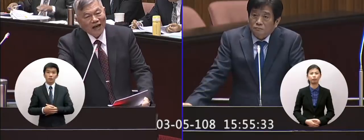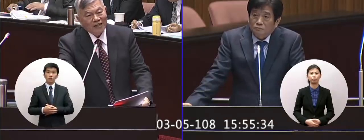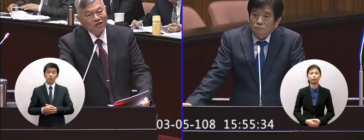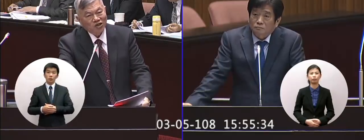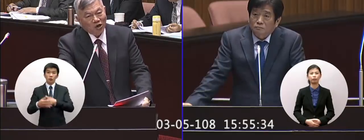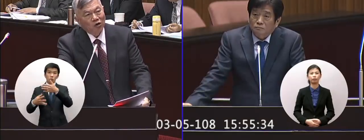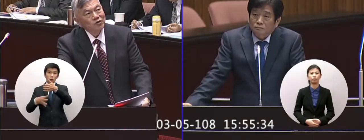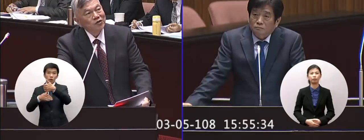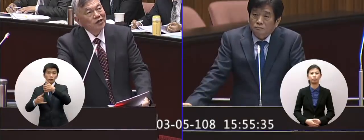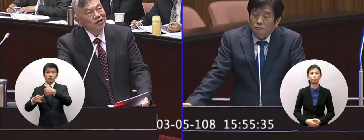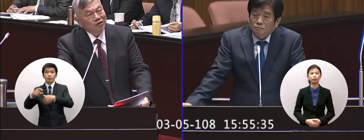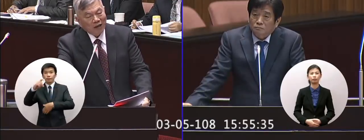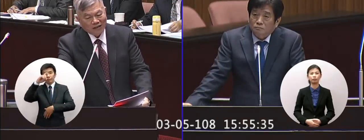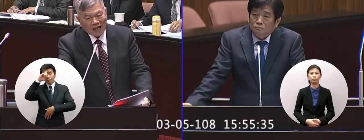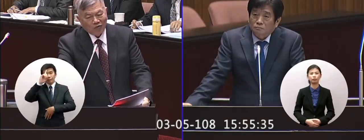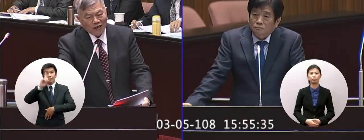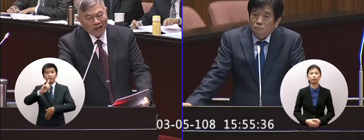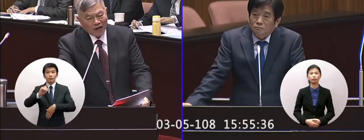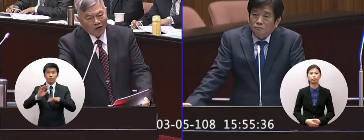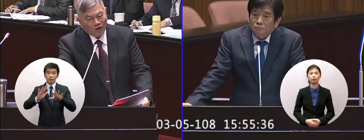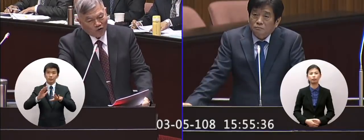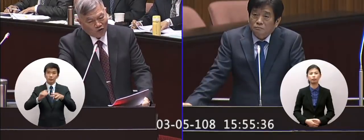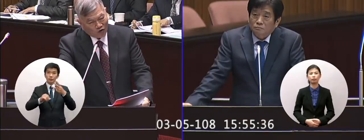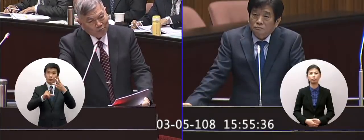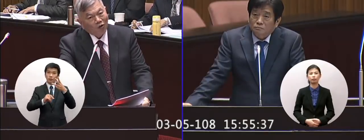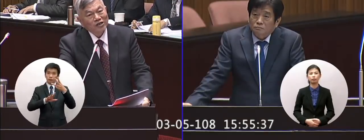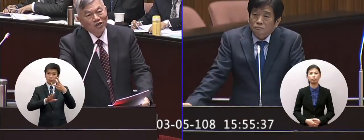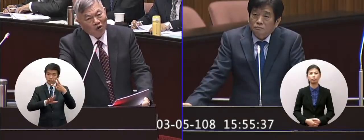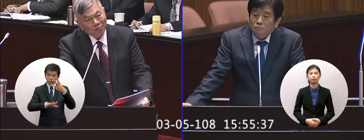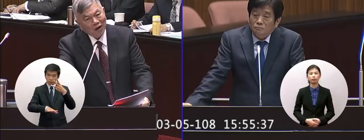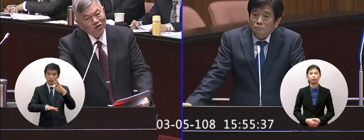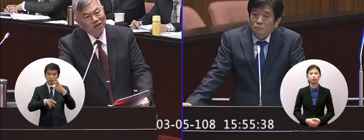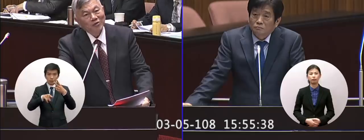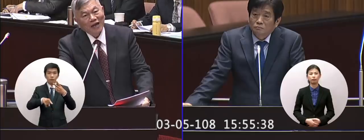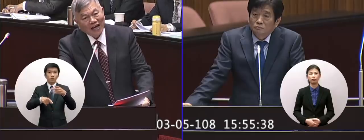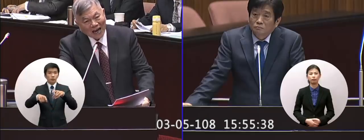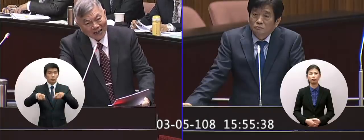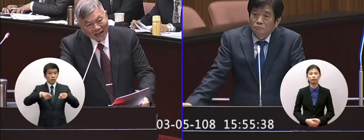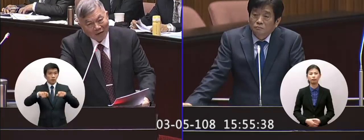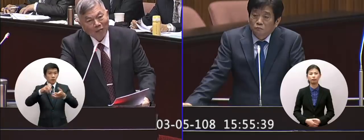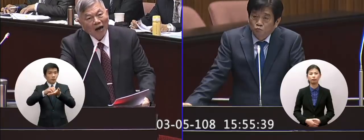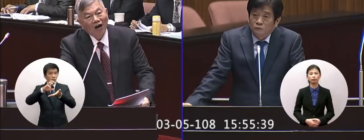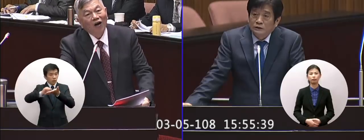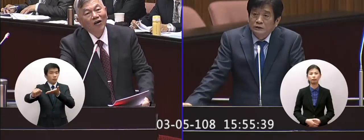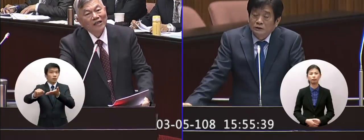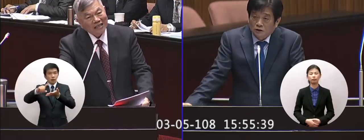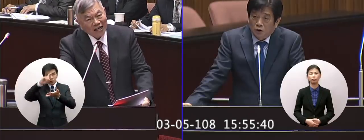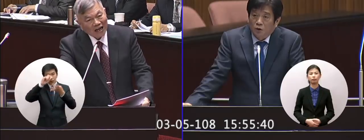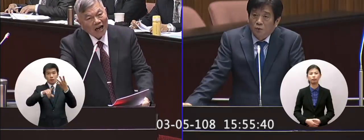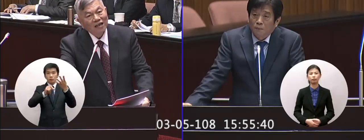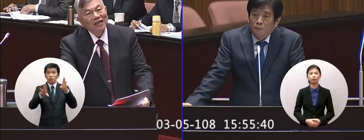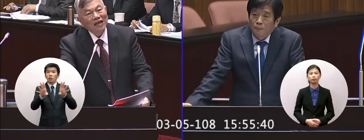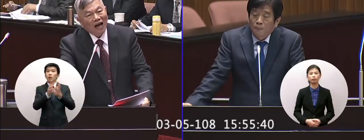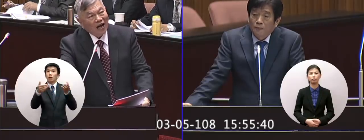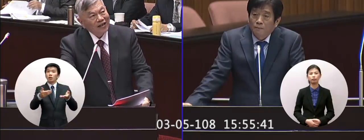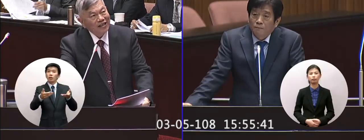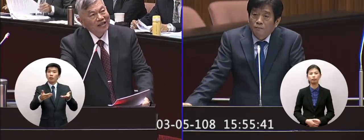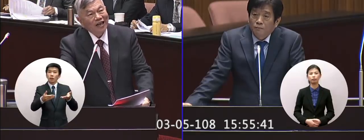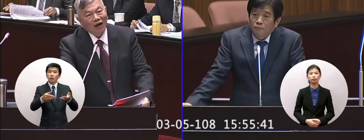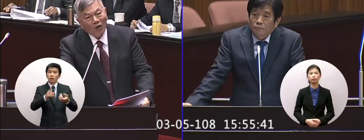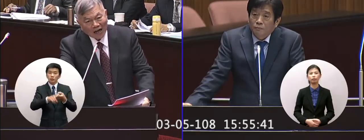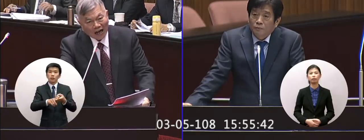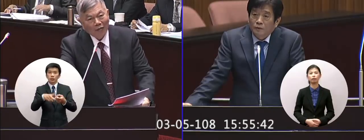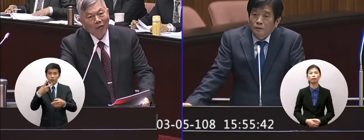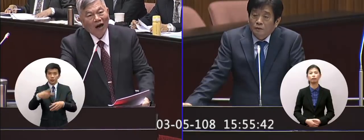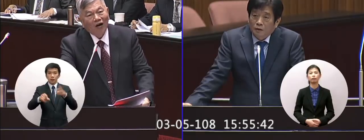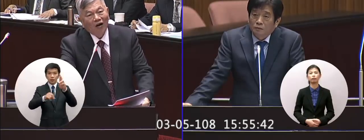有期待，就是讲即马三月底完成发包四月来开工嘛，吼、动工，啊年